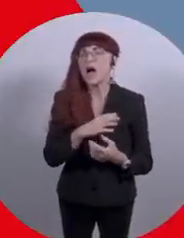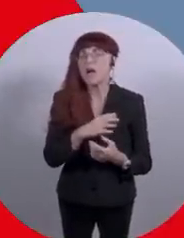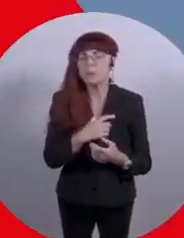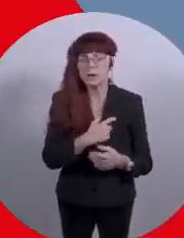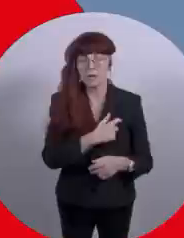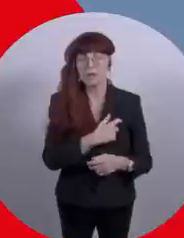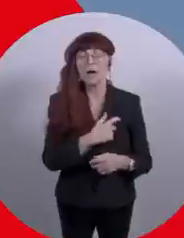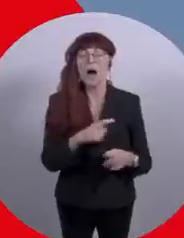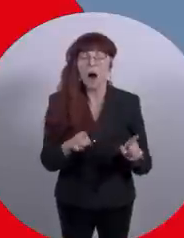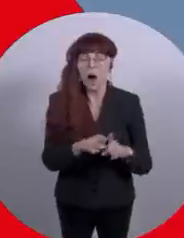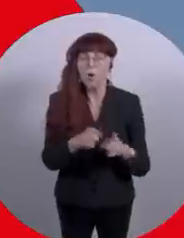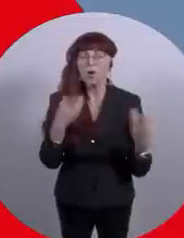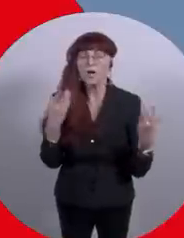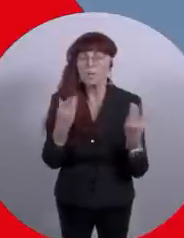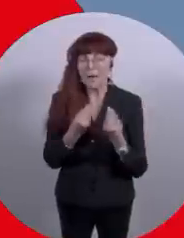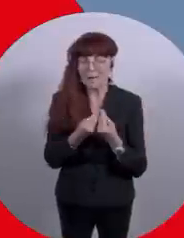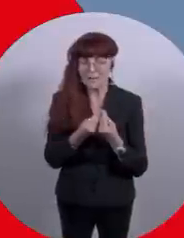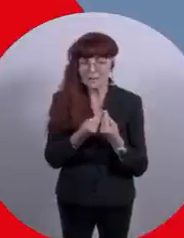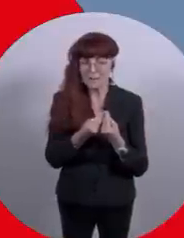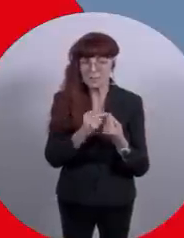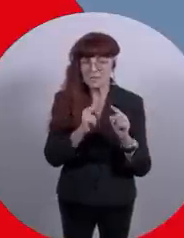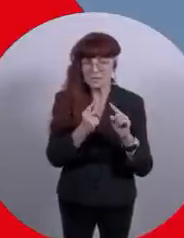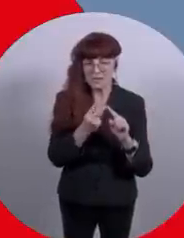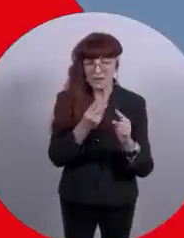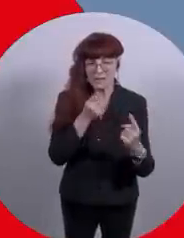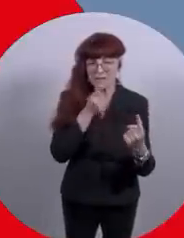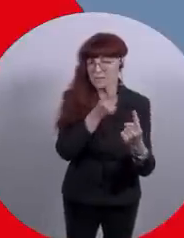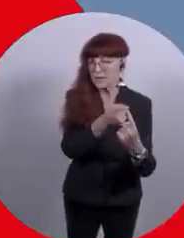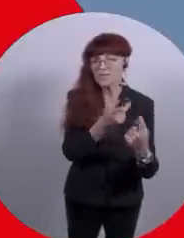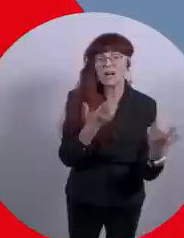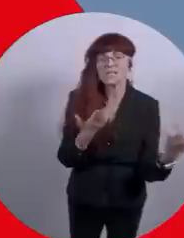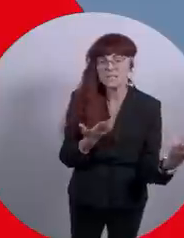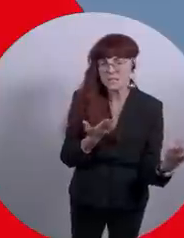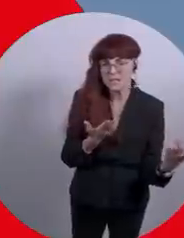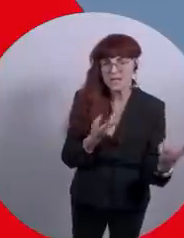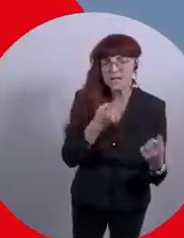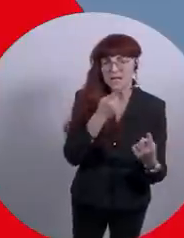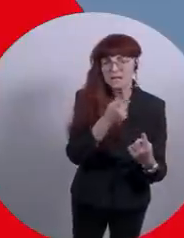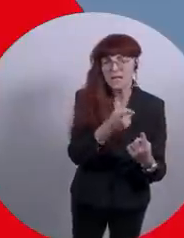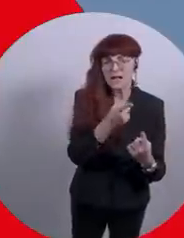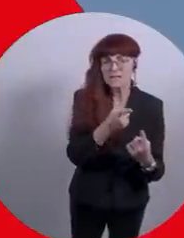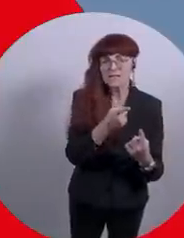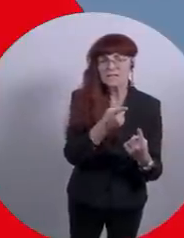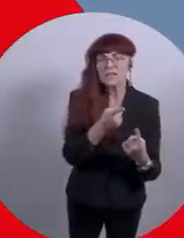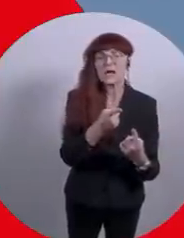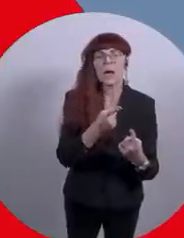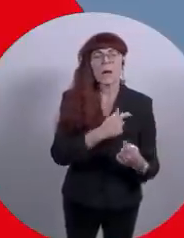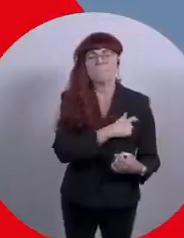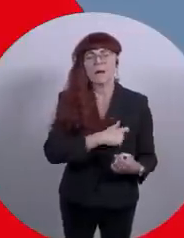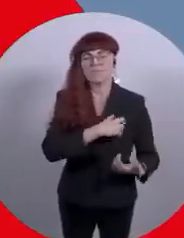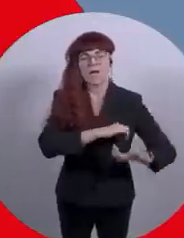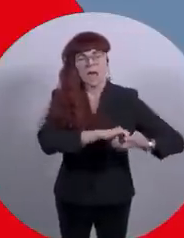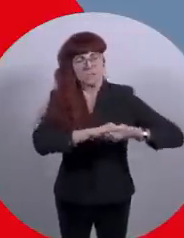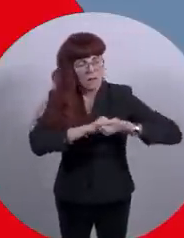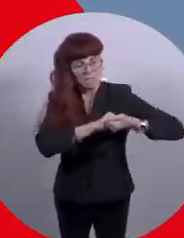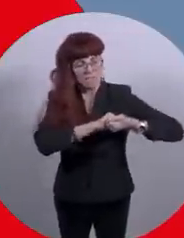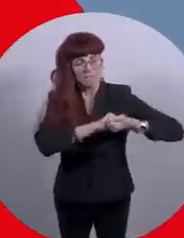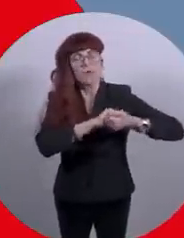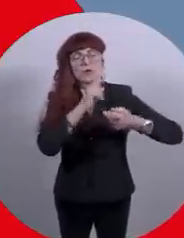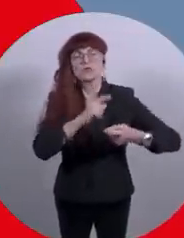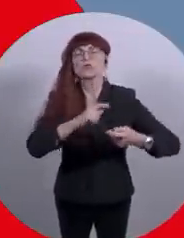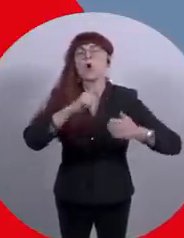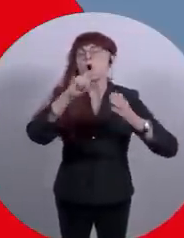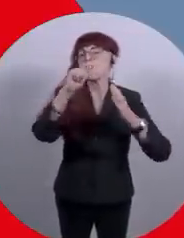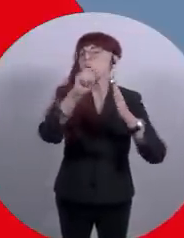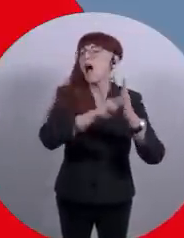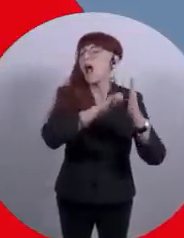ein gemeinsames großes zweites Ziel und das ist mit einer geeinten Partei aber wirklich Wahlen zu gewinnen